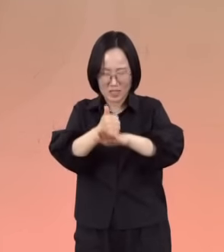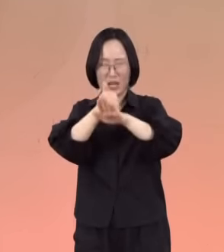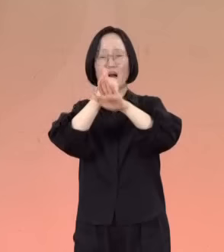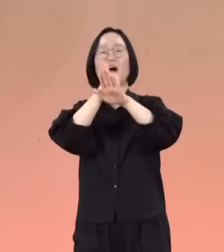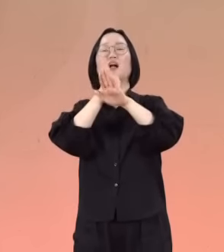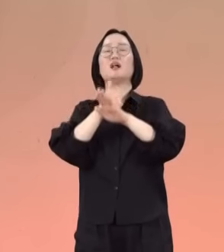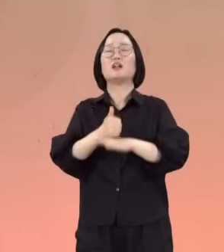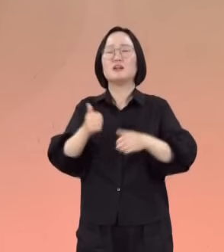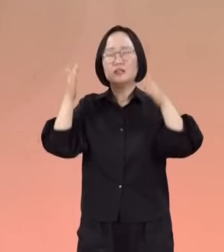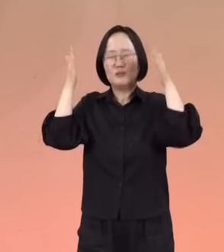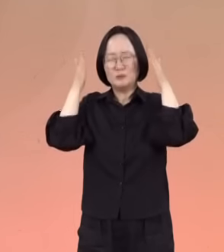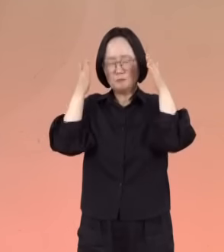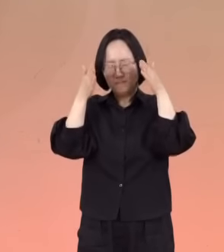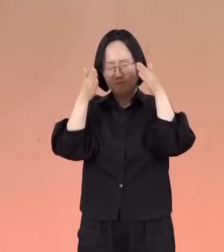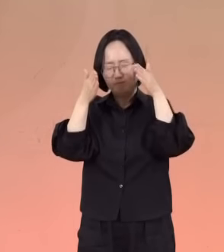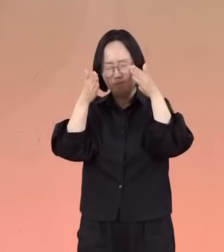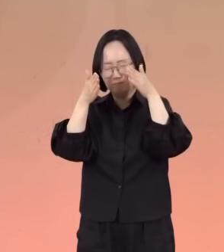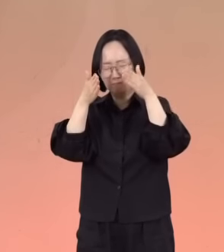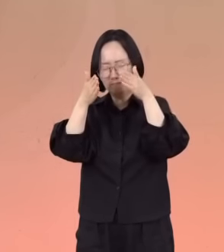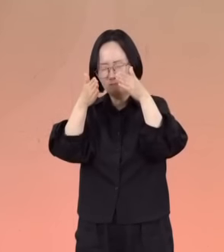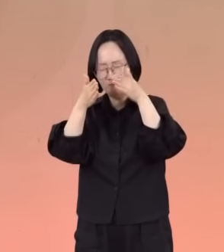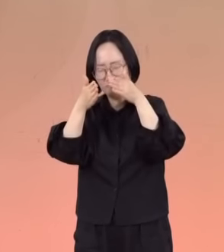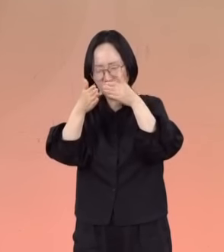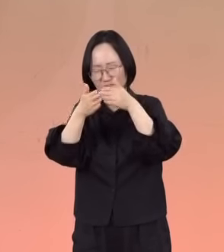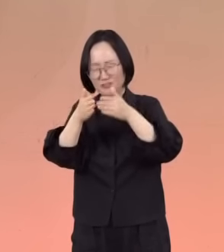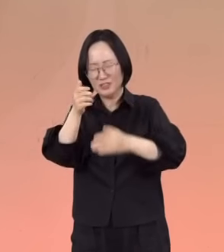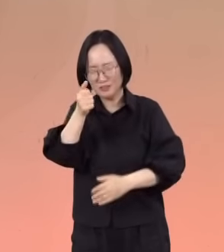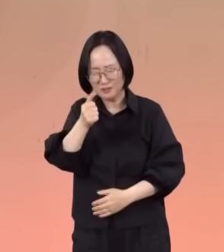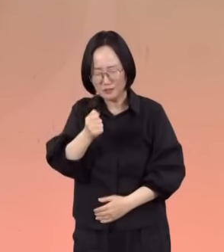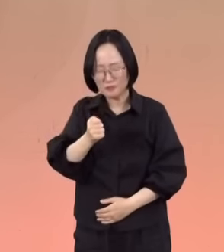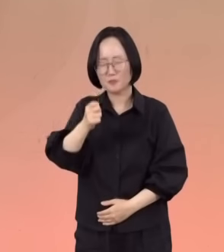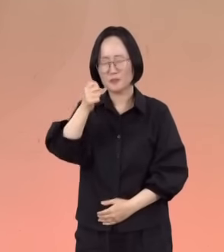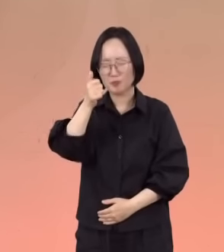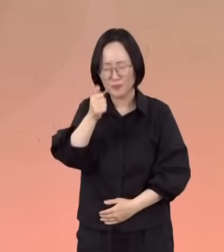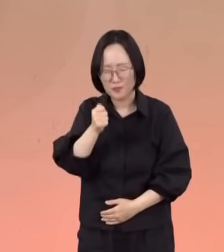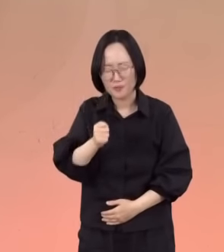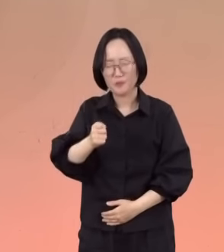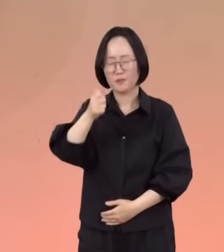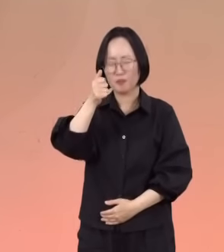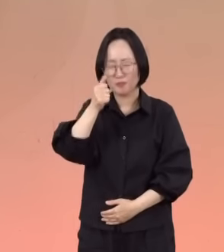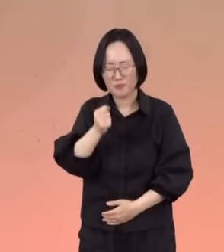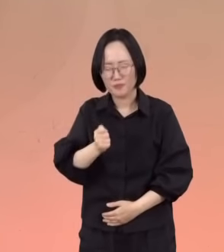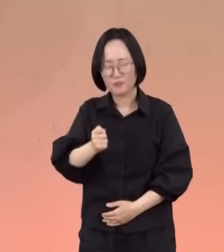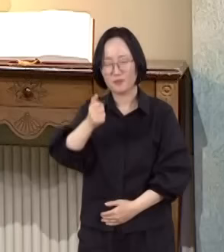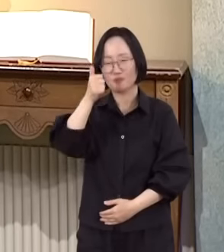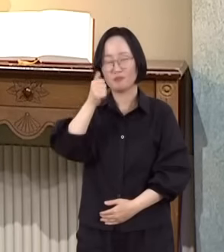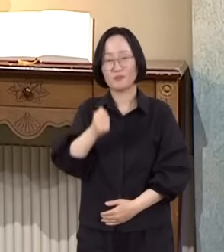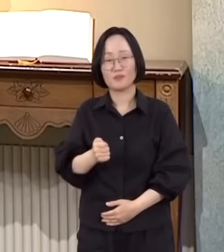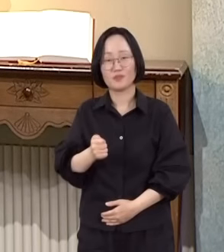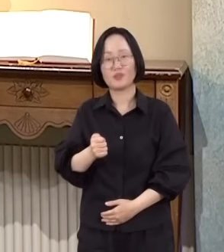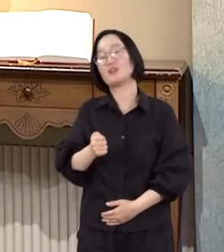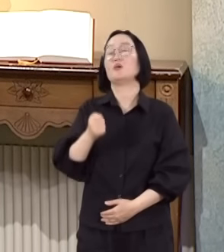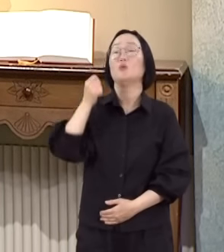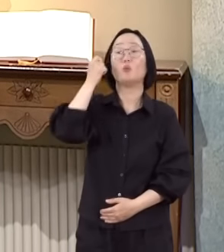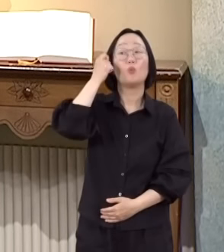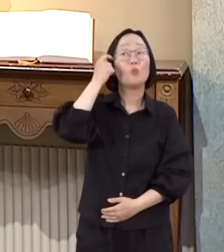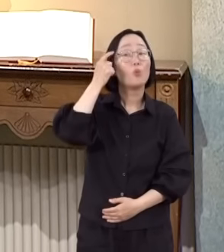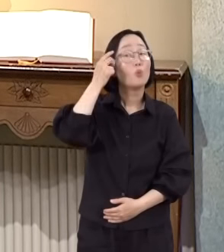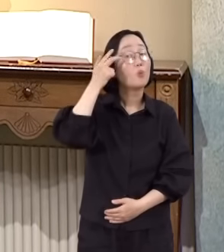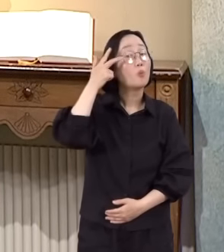그렇게 간절하게 염주를 굴리면서 관세 보살을 불렀을 때 딱